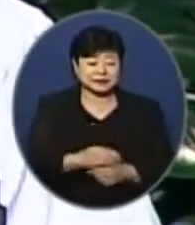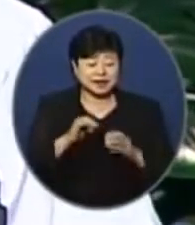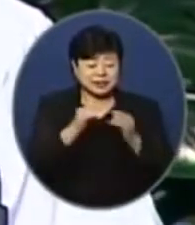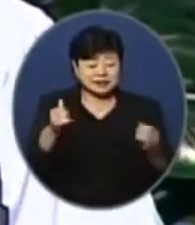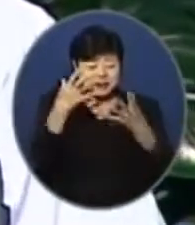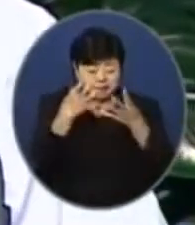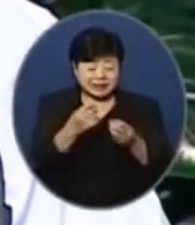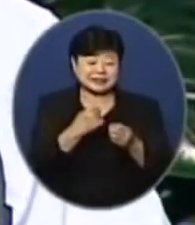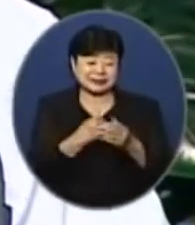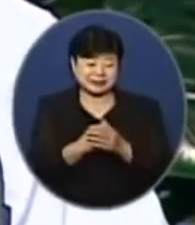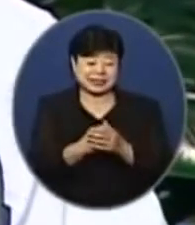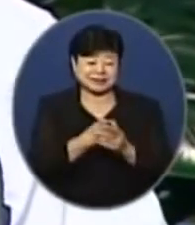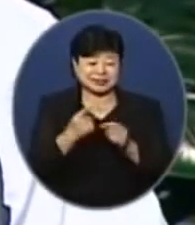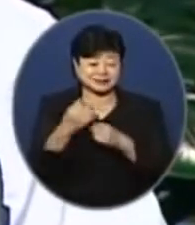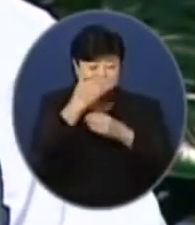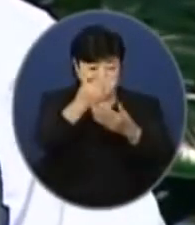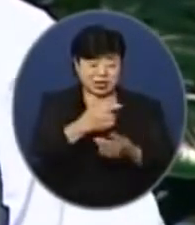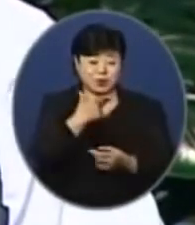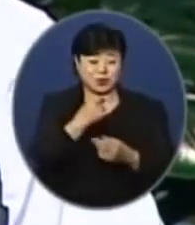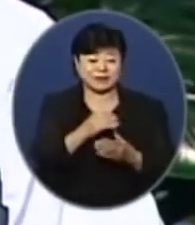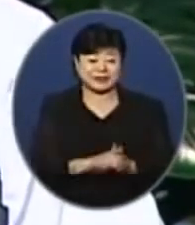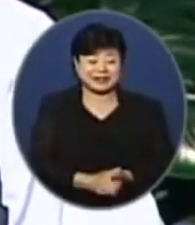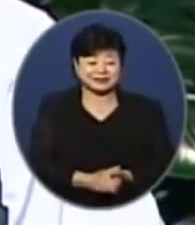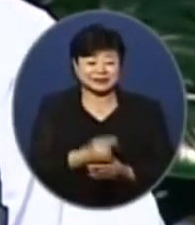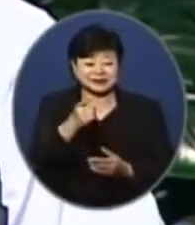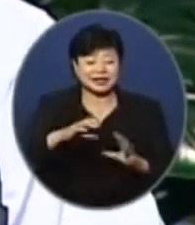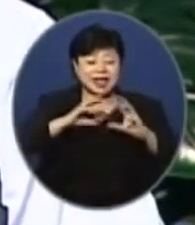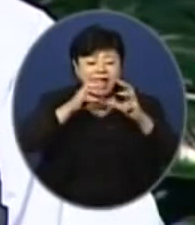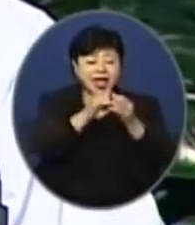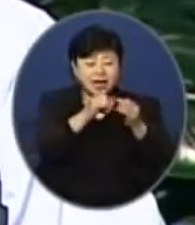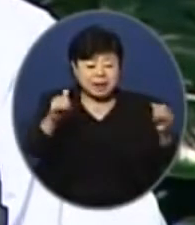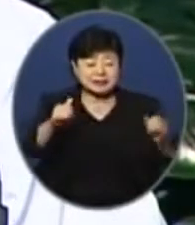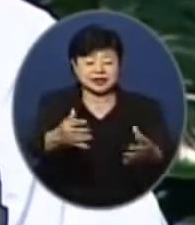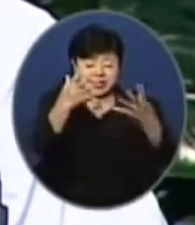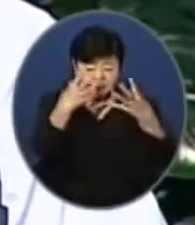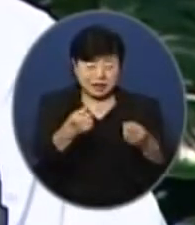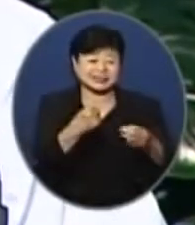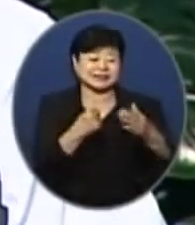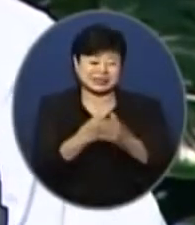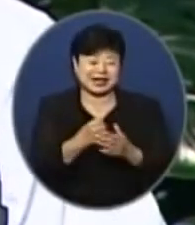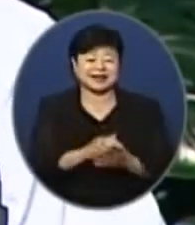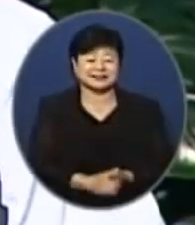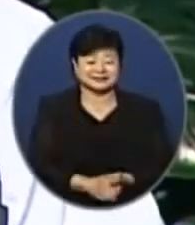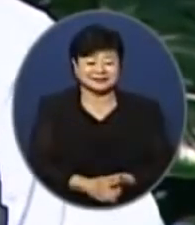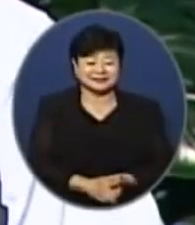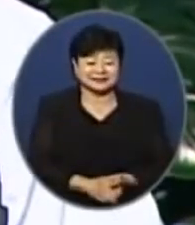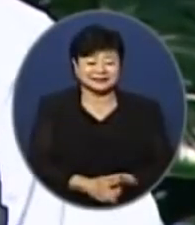백성이 많음이라 이와 같은 제목으로 함께 말씀의 은혜를 나누기 원합니다. 함께 따라 하시겠습니까? 내 백성이 많음이라.